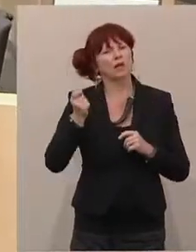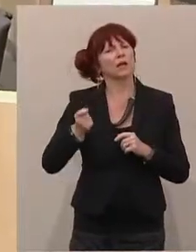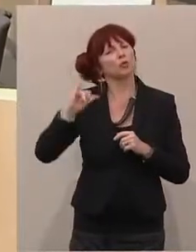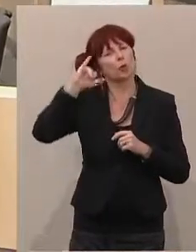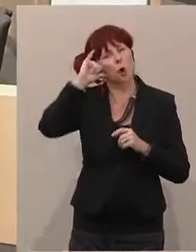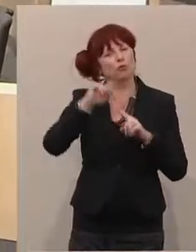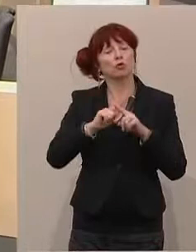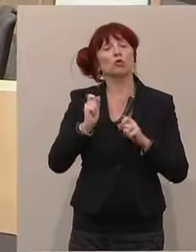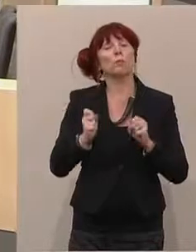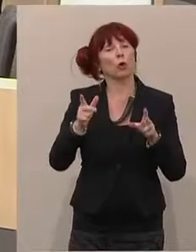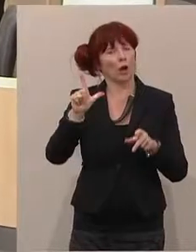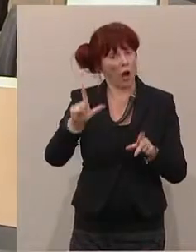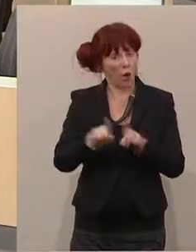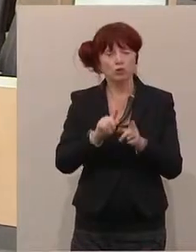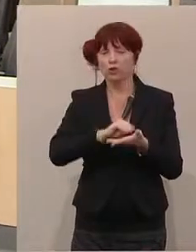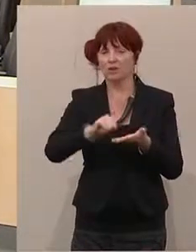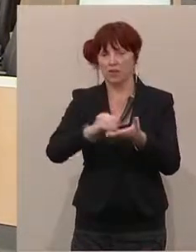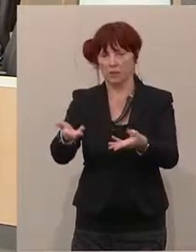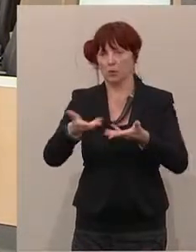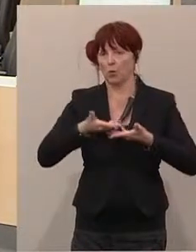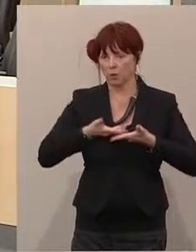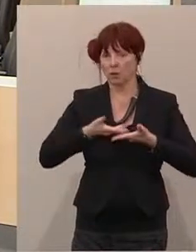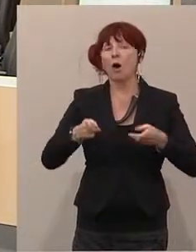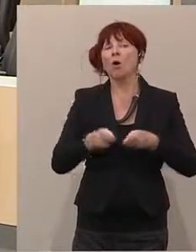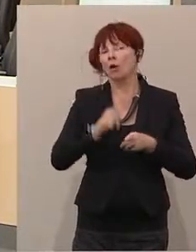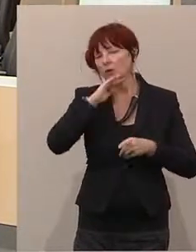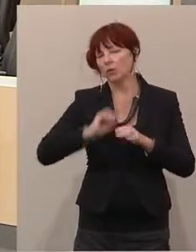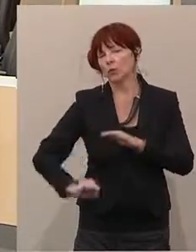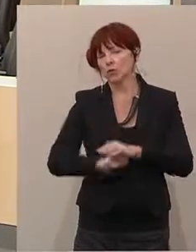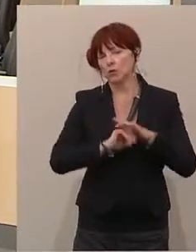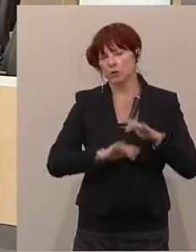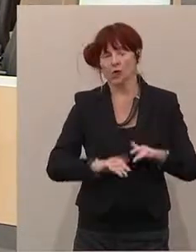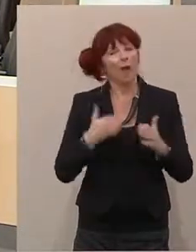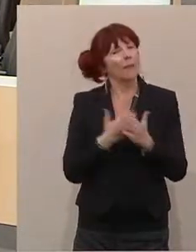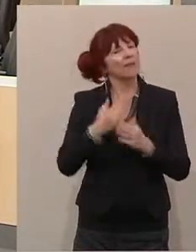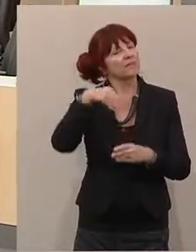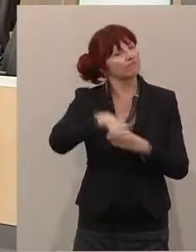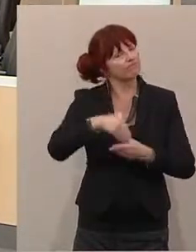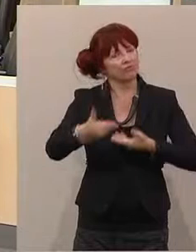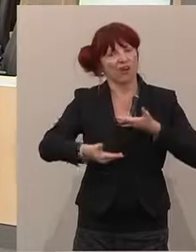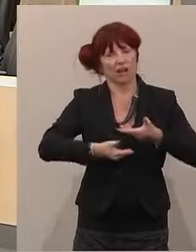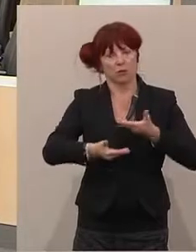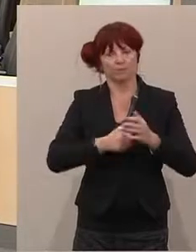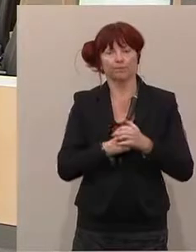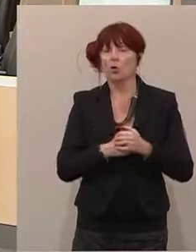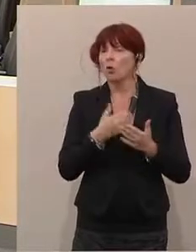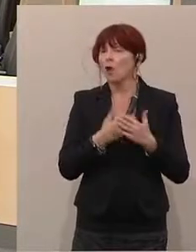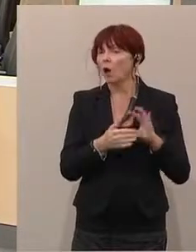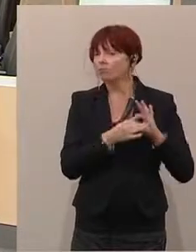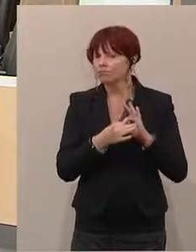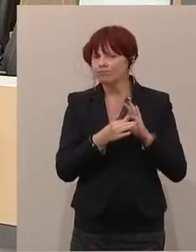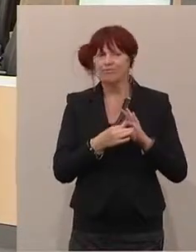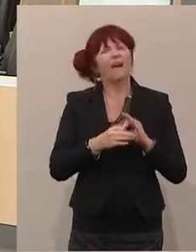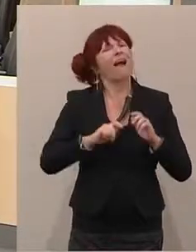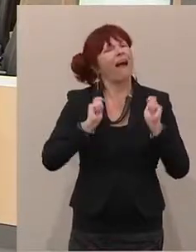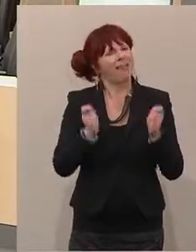Nicolas Berlakovic von der ÖVP. Als nächstes hat sich noch einmal Familienministerin Juliane Bogner-Strauß zu